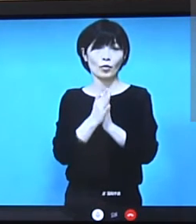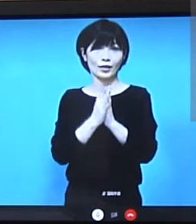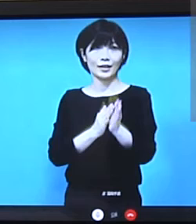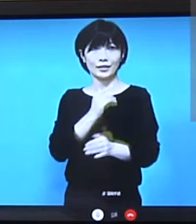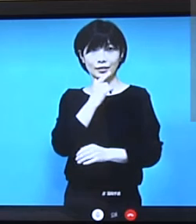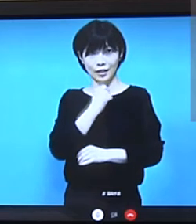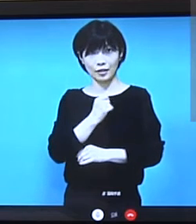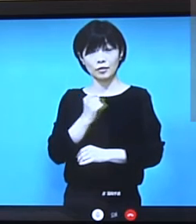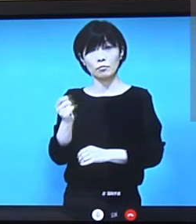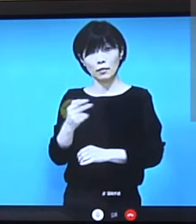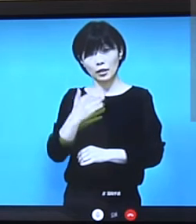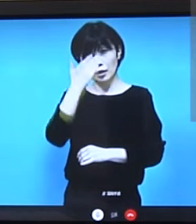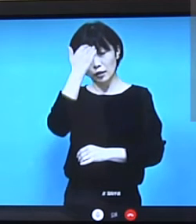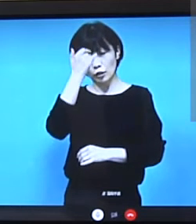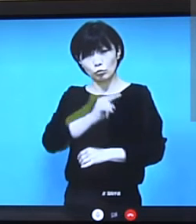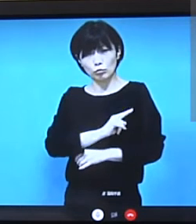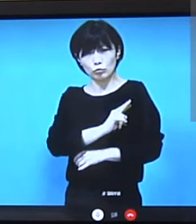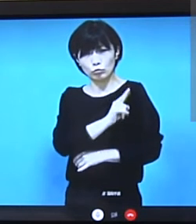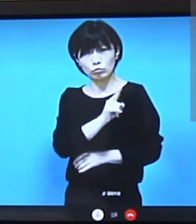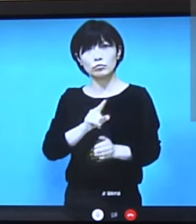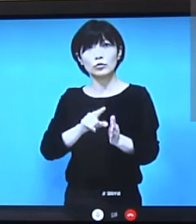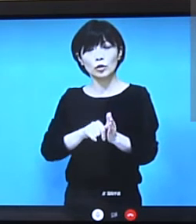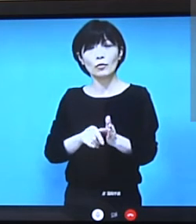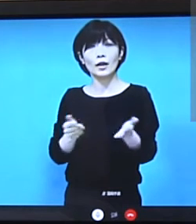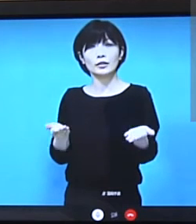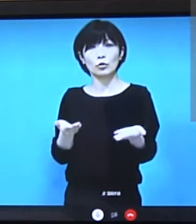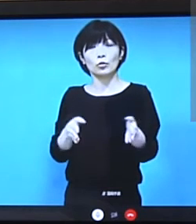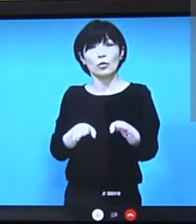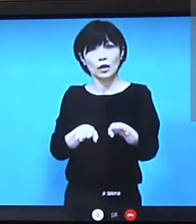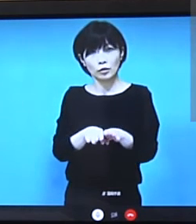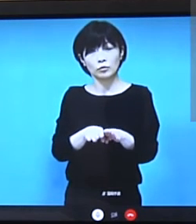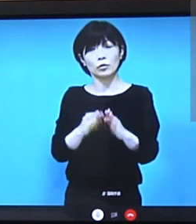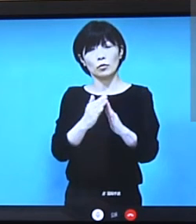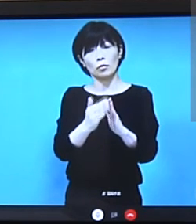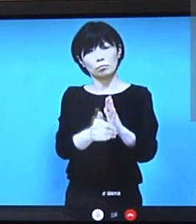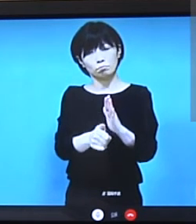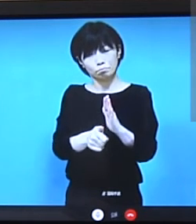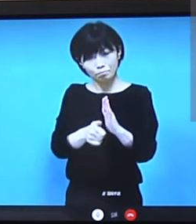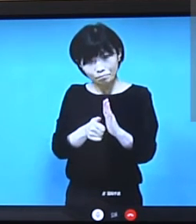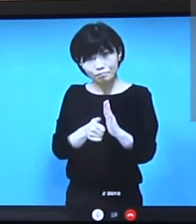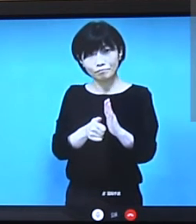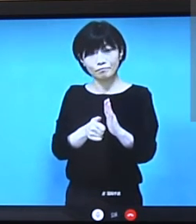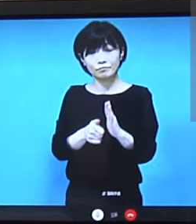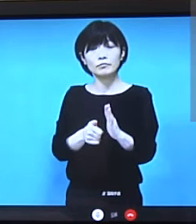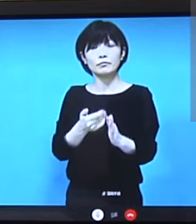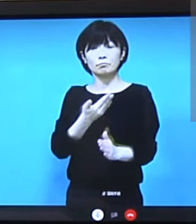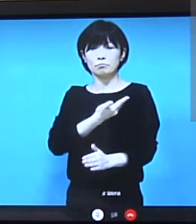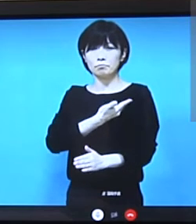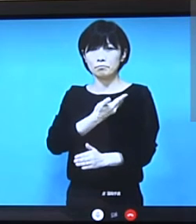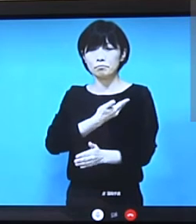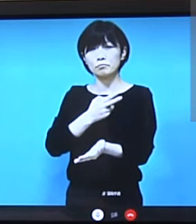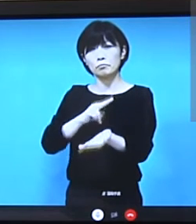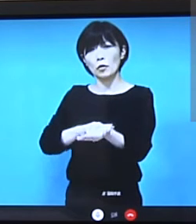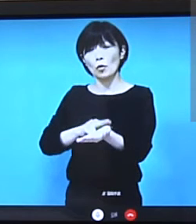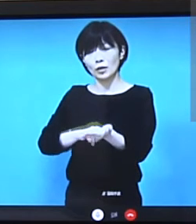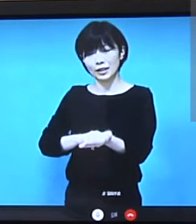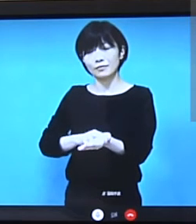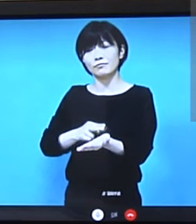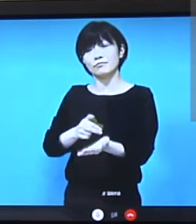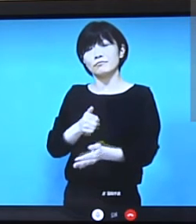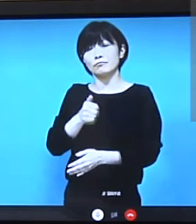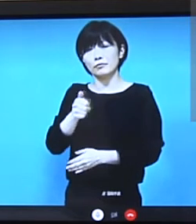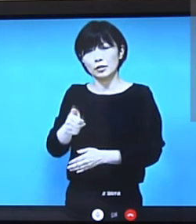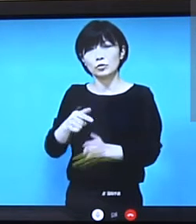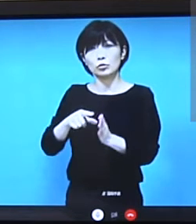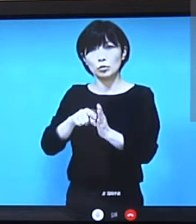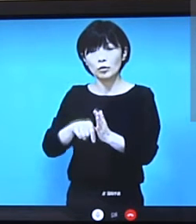には、出勤等も含めまして外出を控えていただき、病院への通院などでやむを得ず外出する場合には、マ